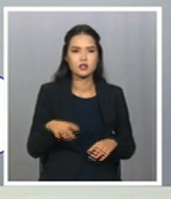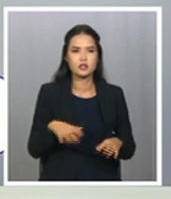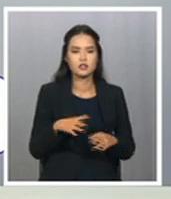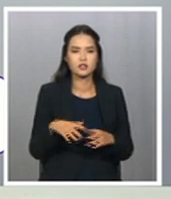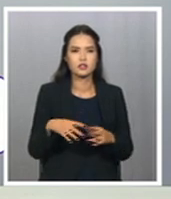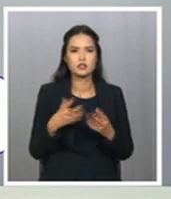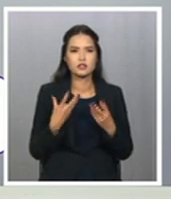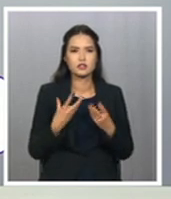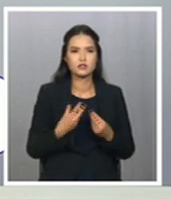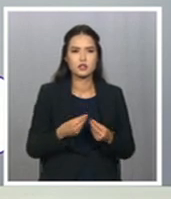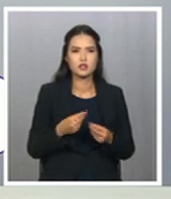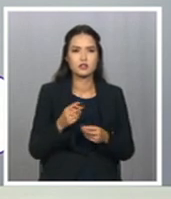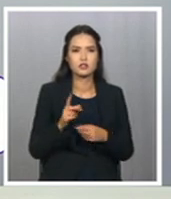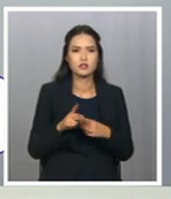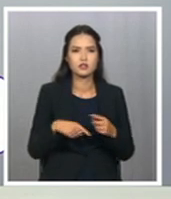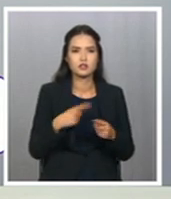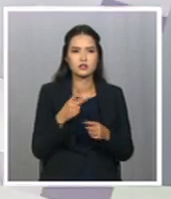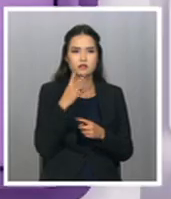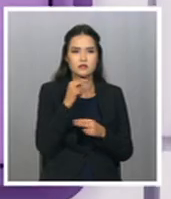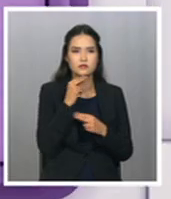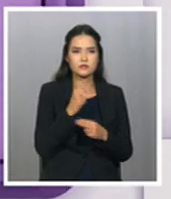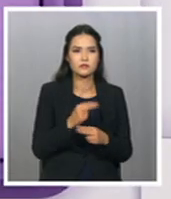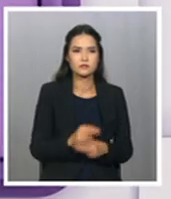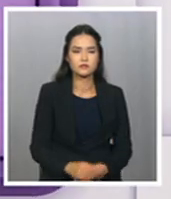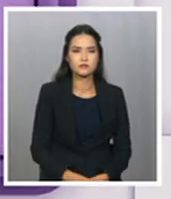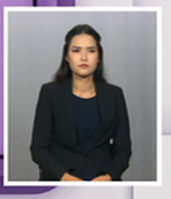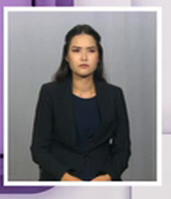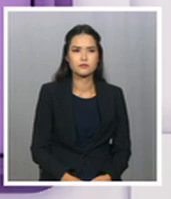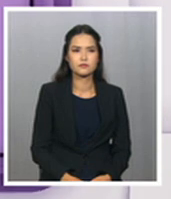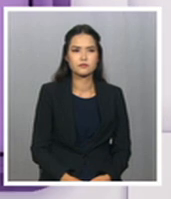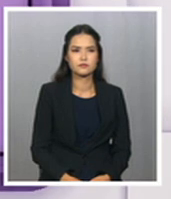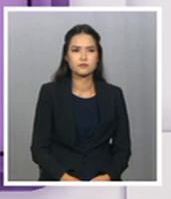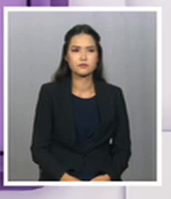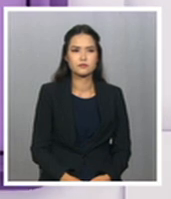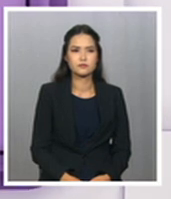жайлы бейне материалға назар аударайық.